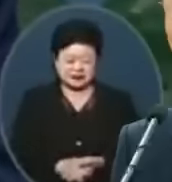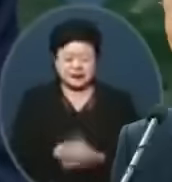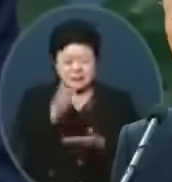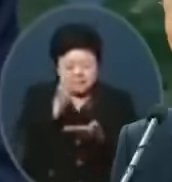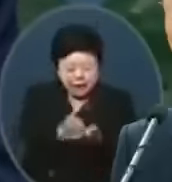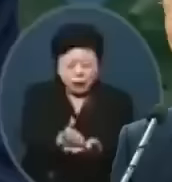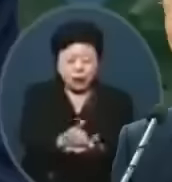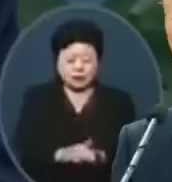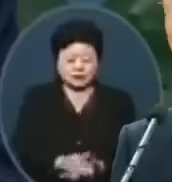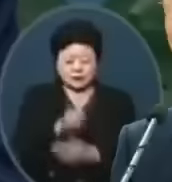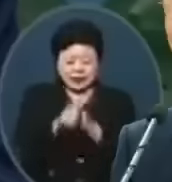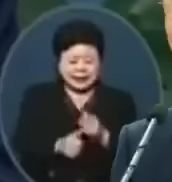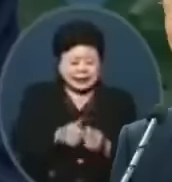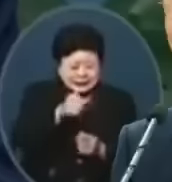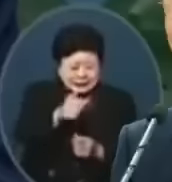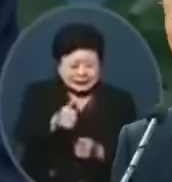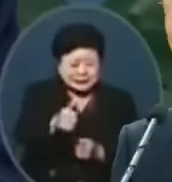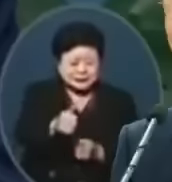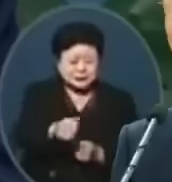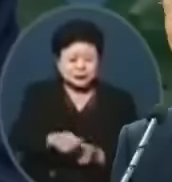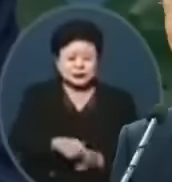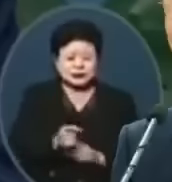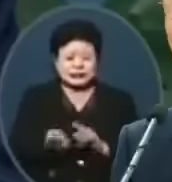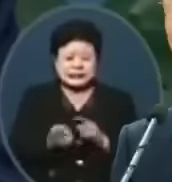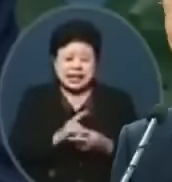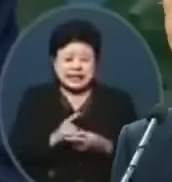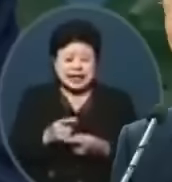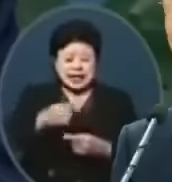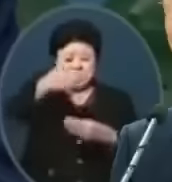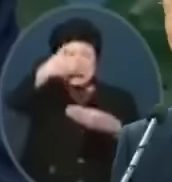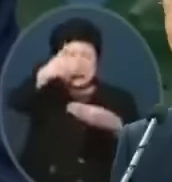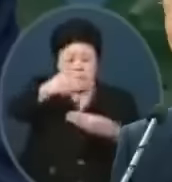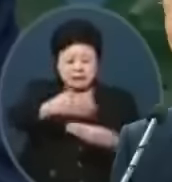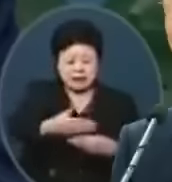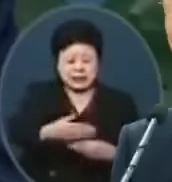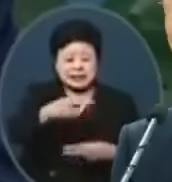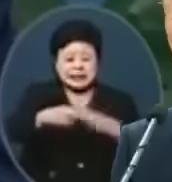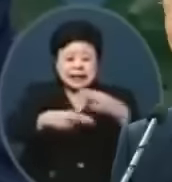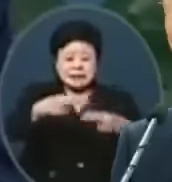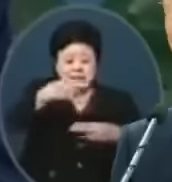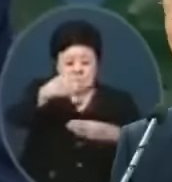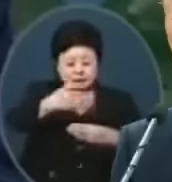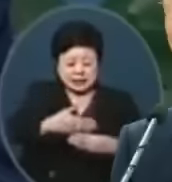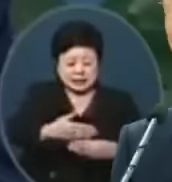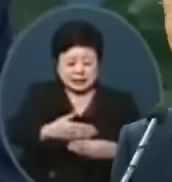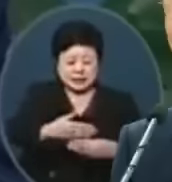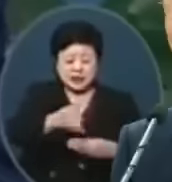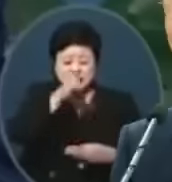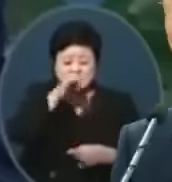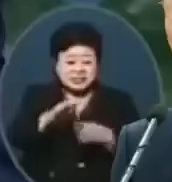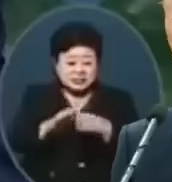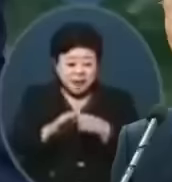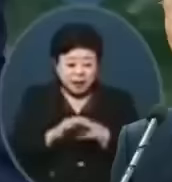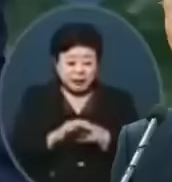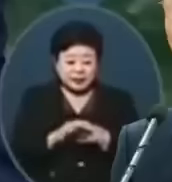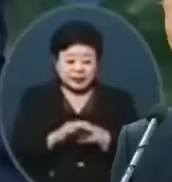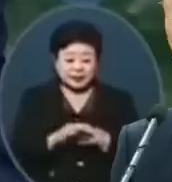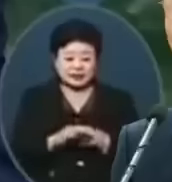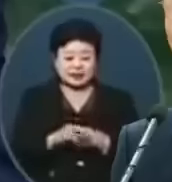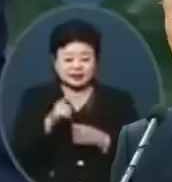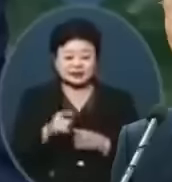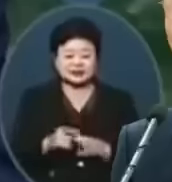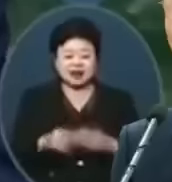말고, 하나님 우리 사이에 막힌 담이 있으면